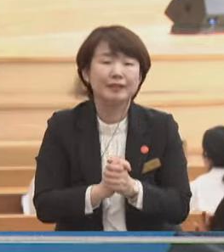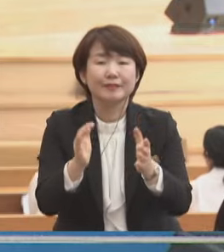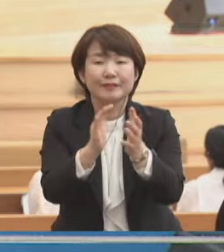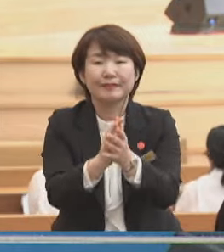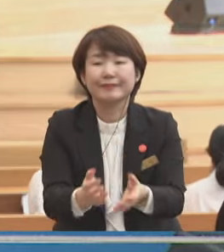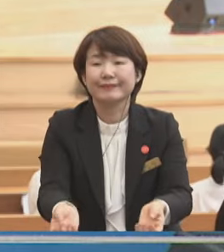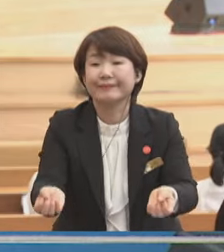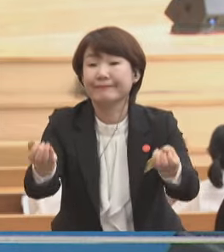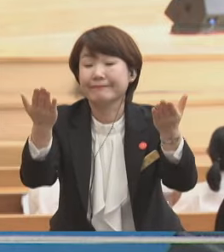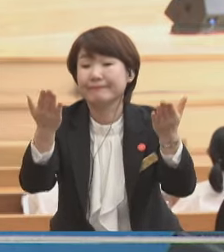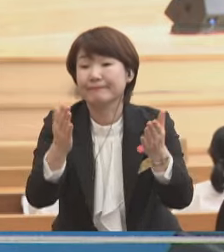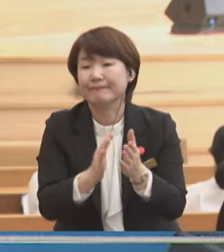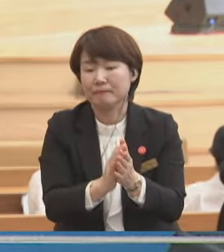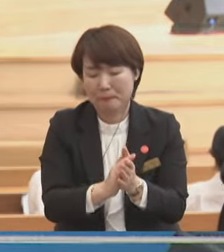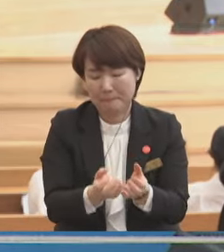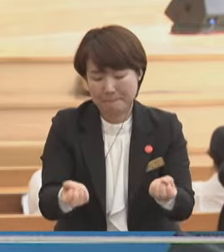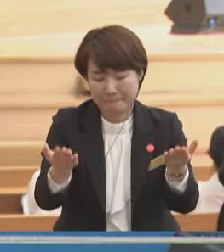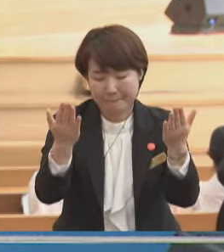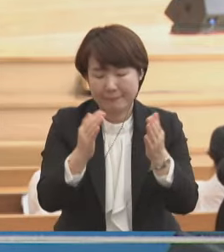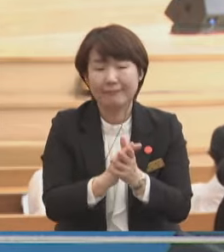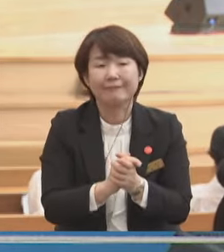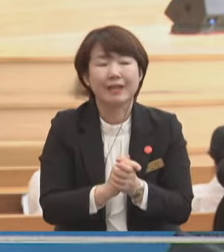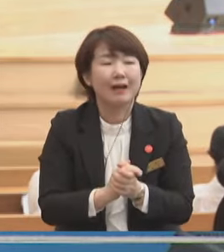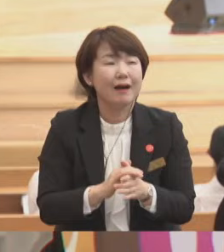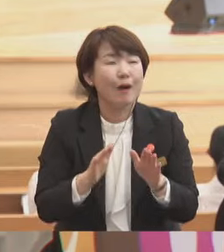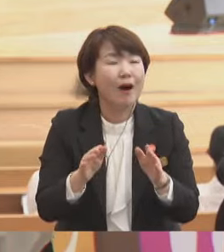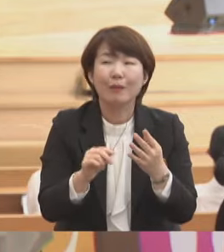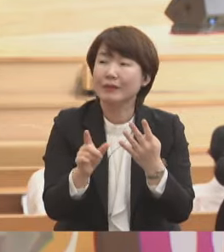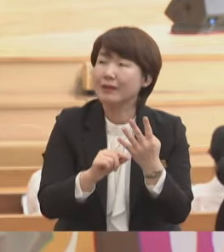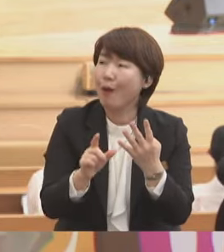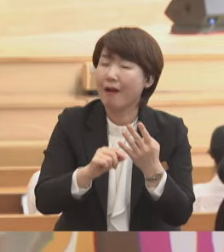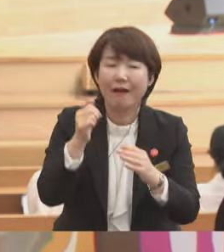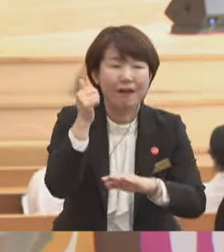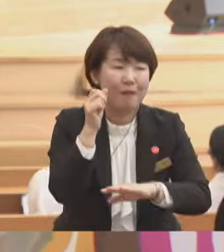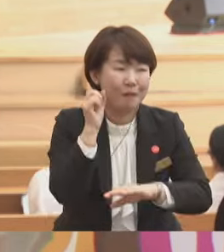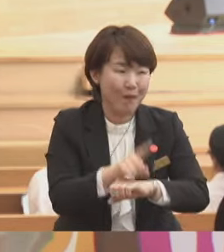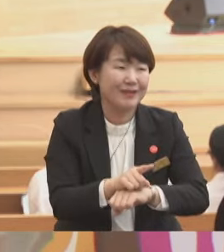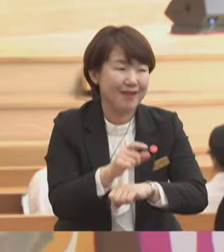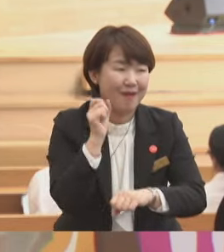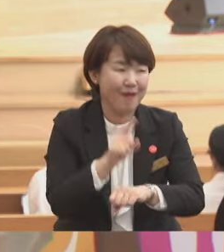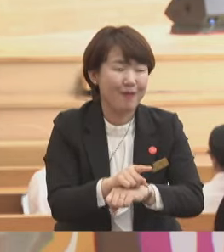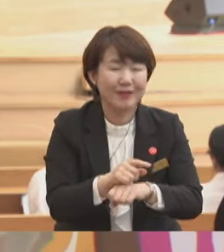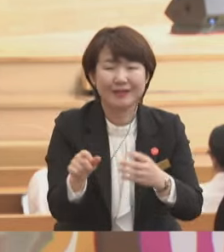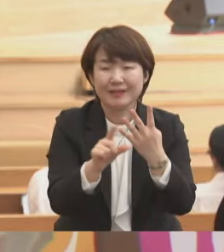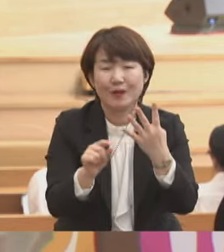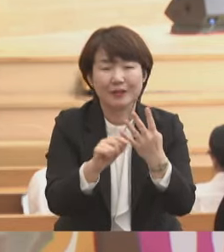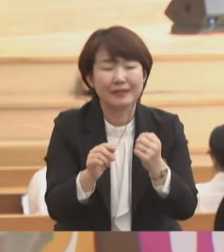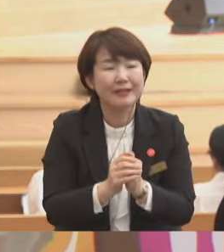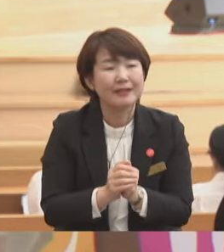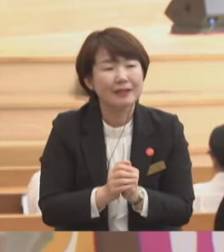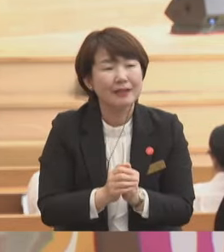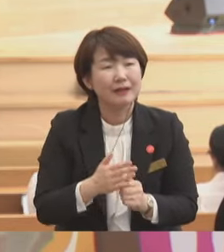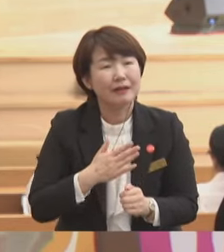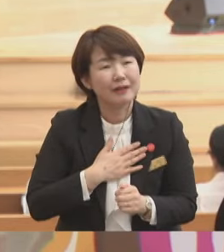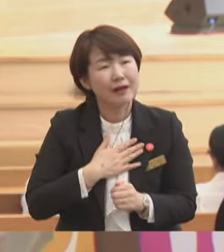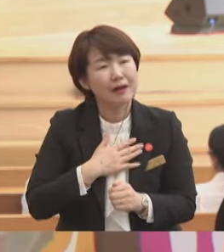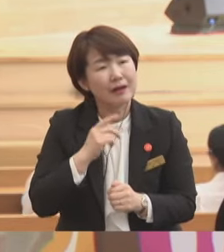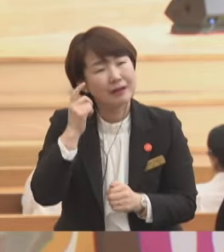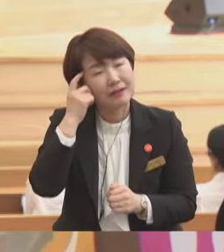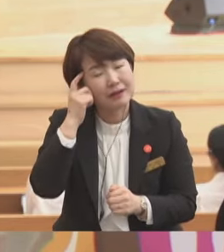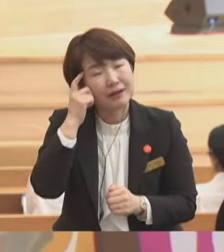할렐루야 아멘 드디어 여러분 4월이 되어졌어요 올래는 저만 그런지 모르겠습니다만은 왠지